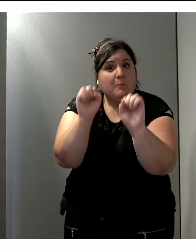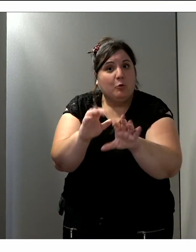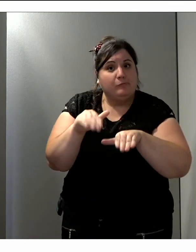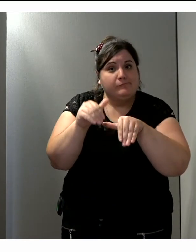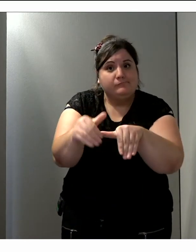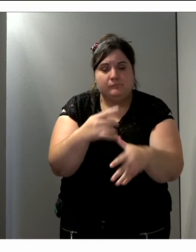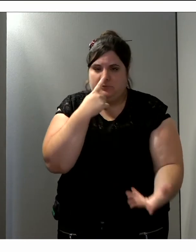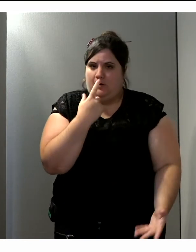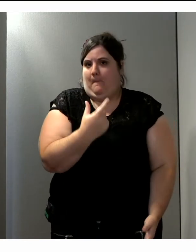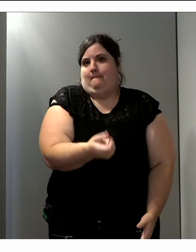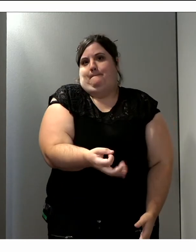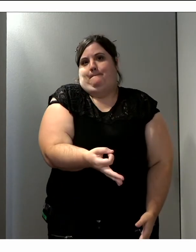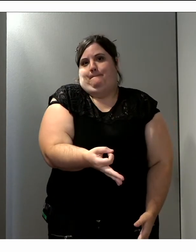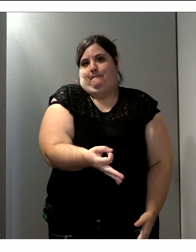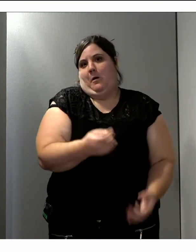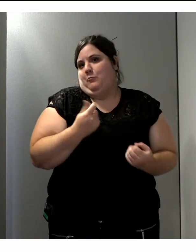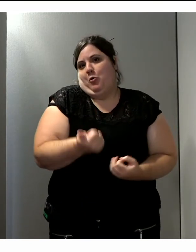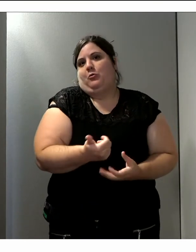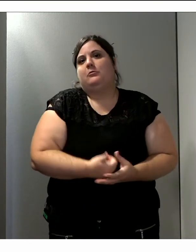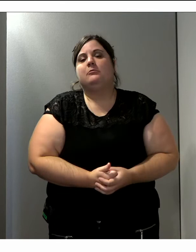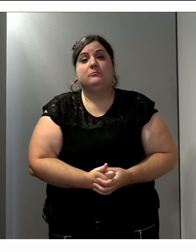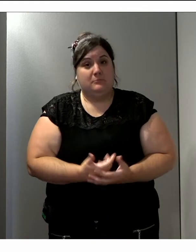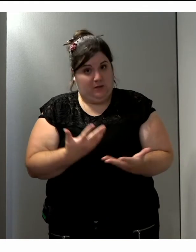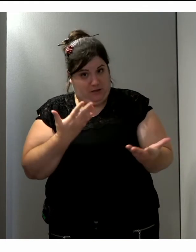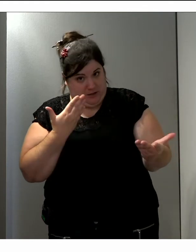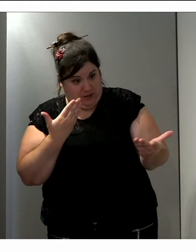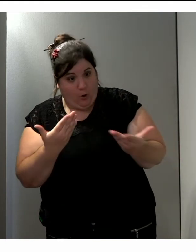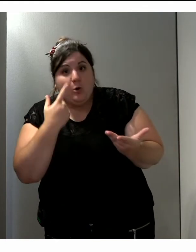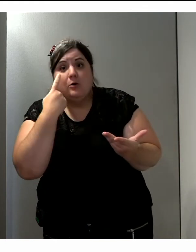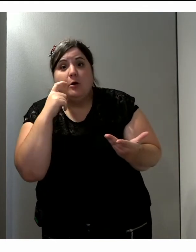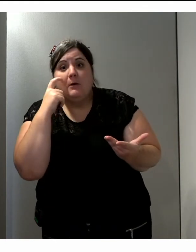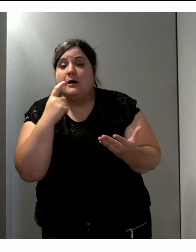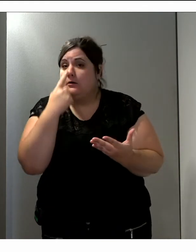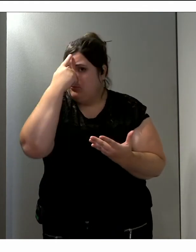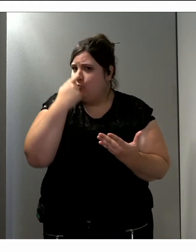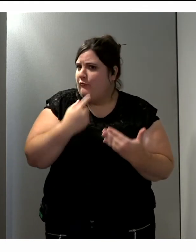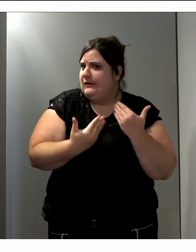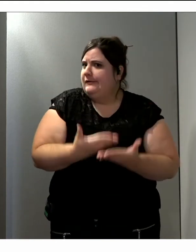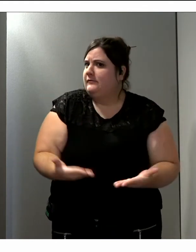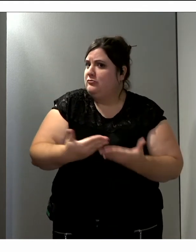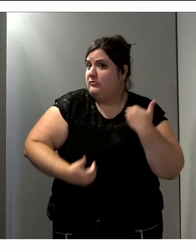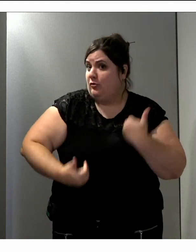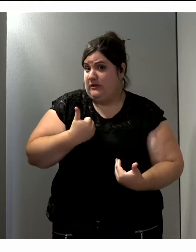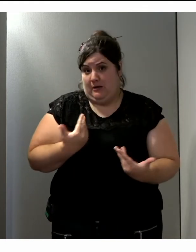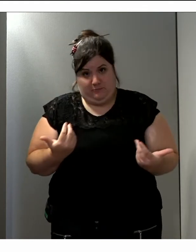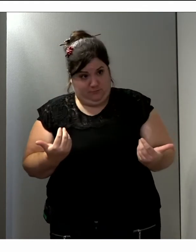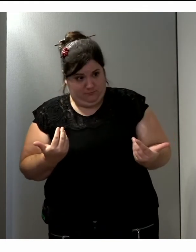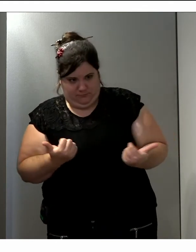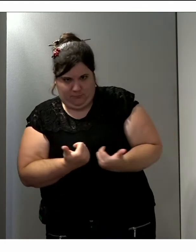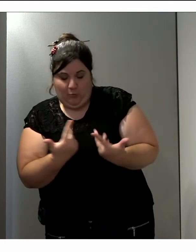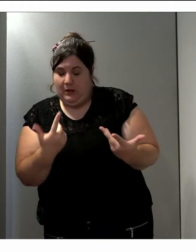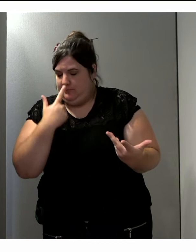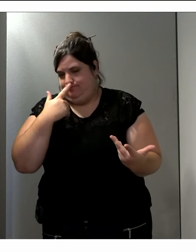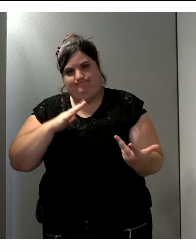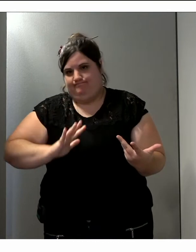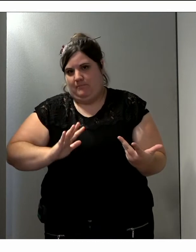encore bien plus triste, si je puis dire, pour le public handicapé, où, de façon très claire, nous n'avons aujourd'hui que 2 structures, dont une